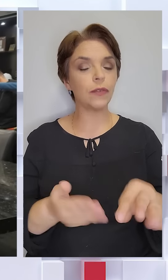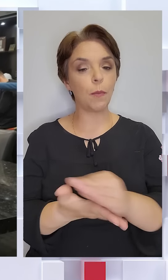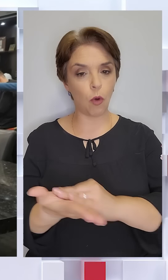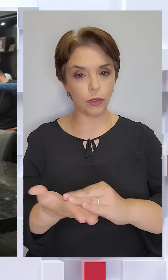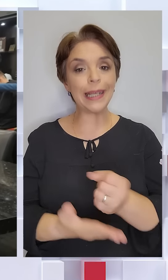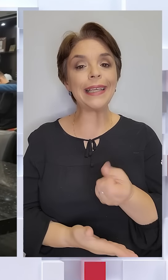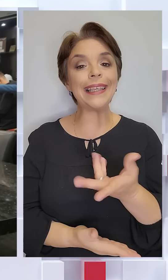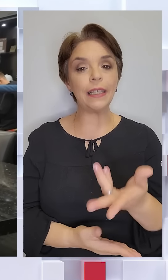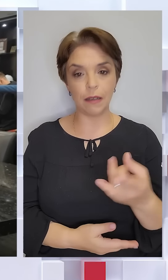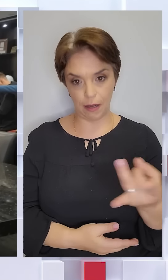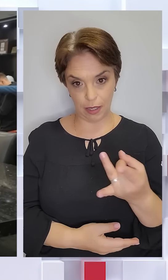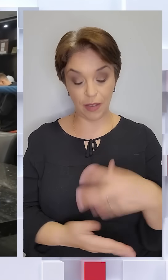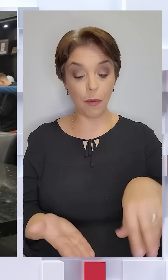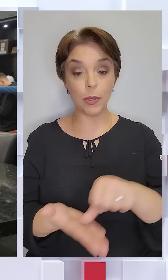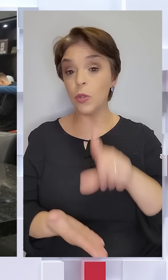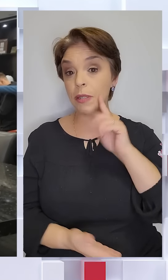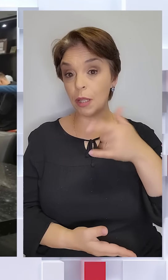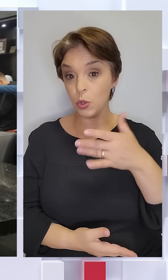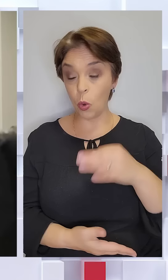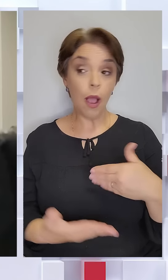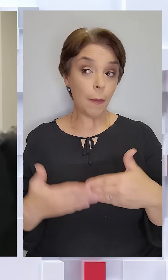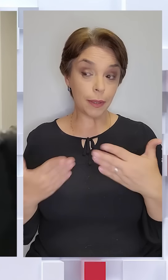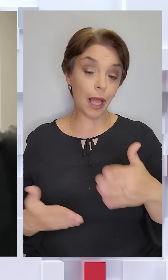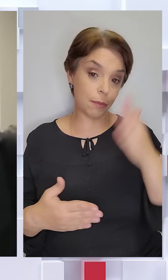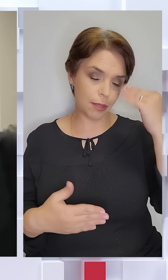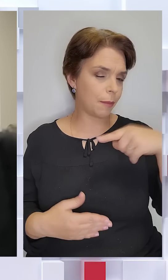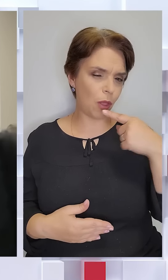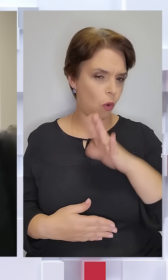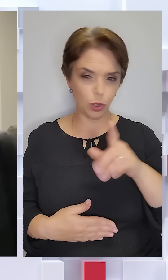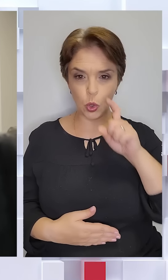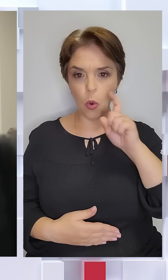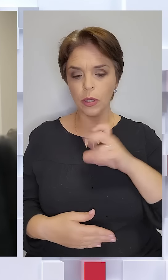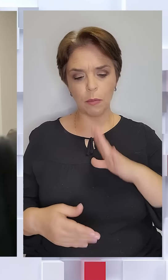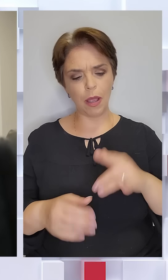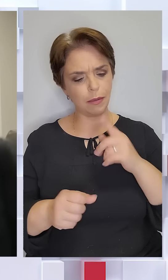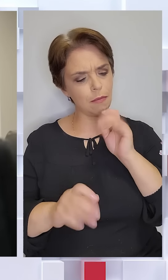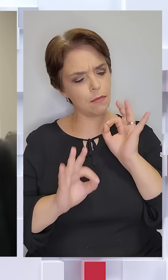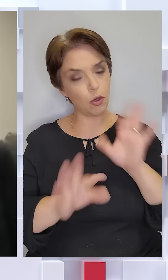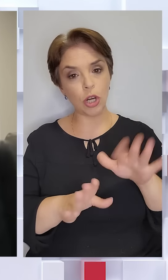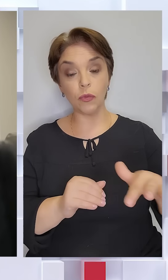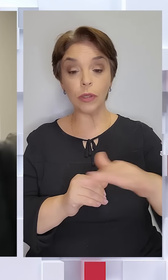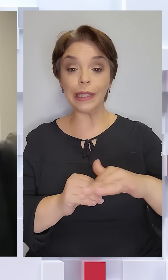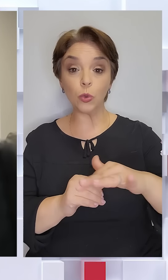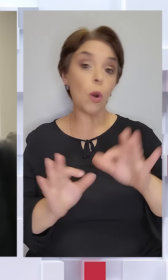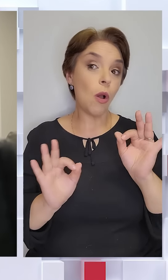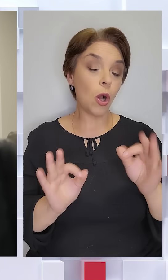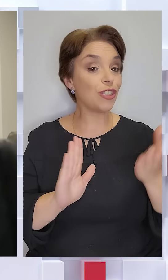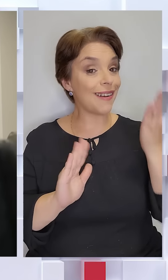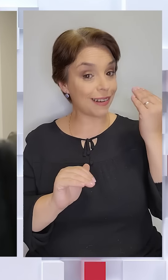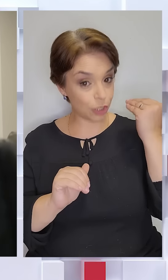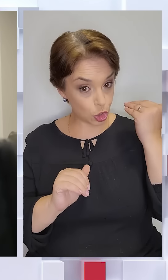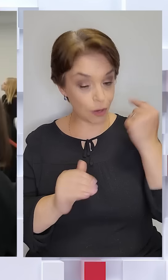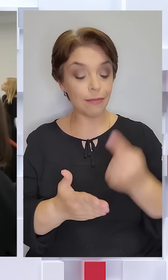повторив кілька разів. У присутності Зеленського, принаймні, Трамп не говорив, що Україна має пожертвувати територіями, хоча